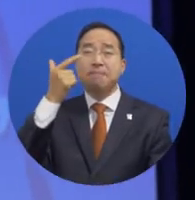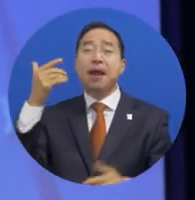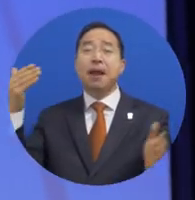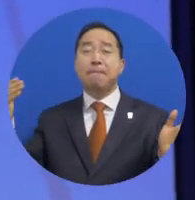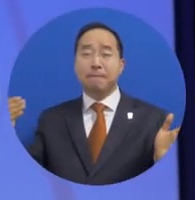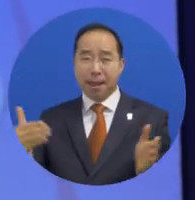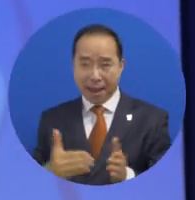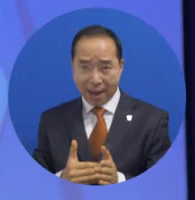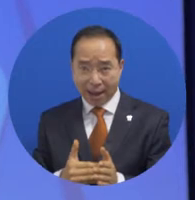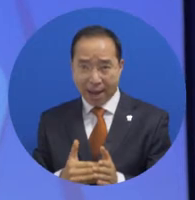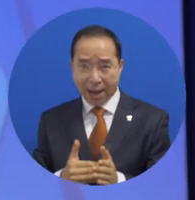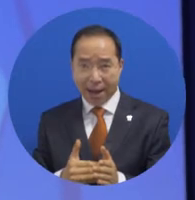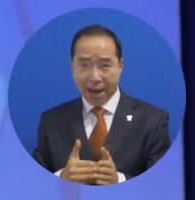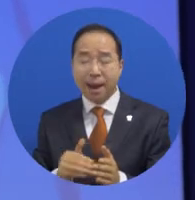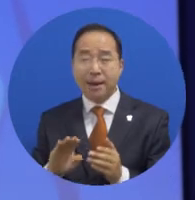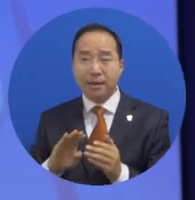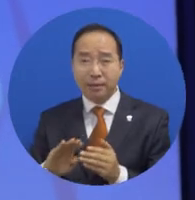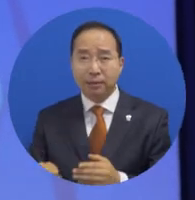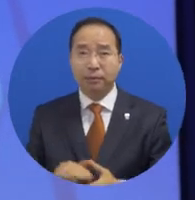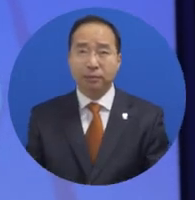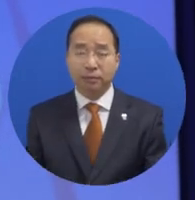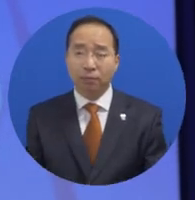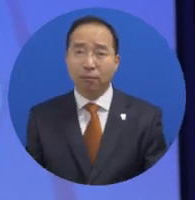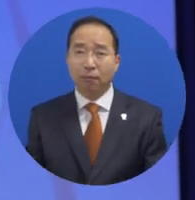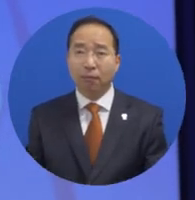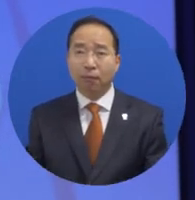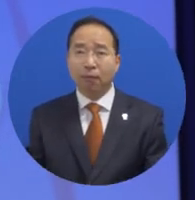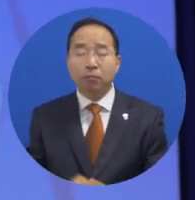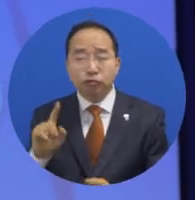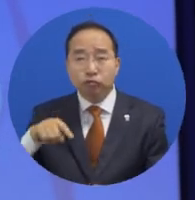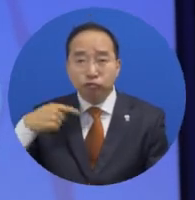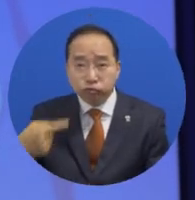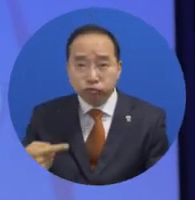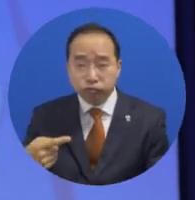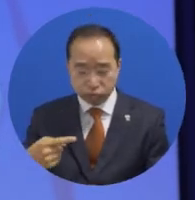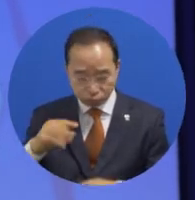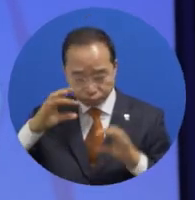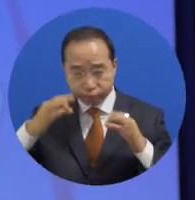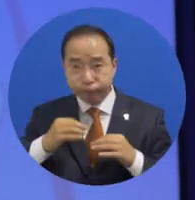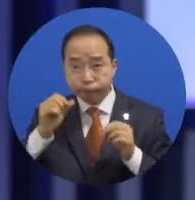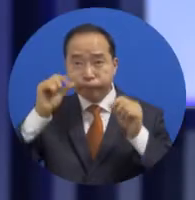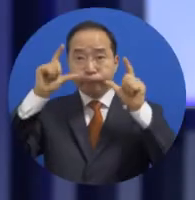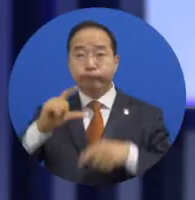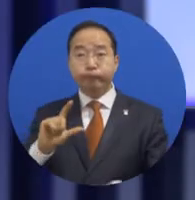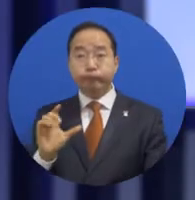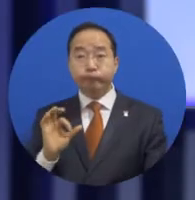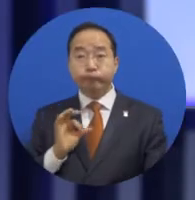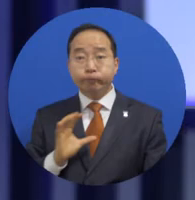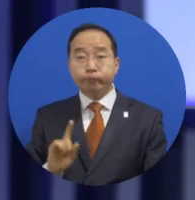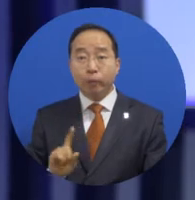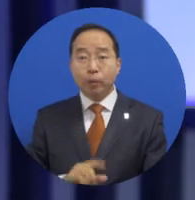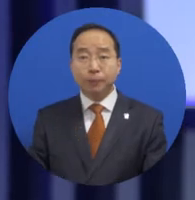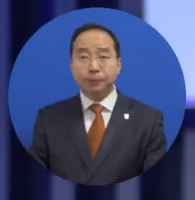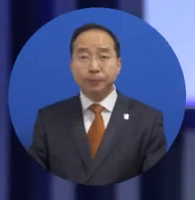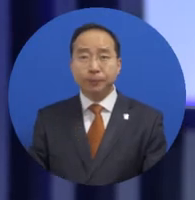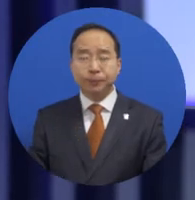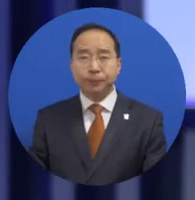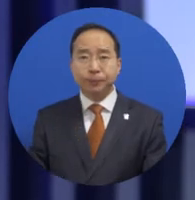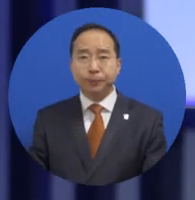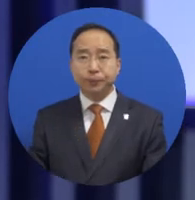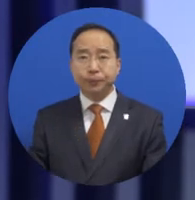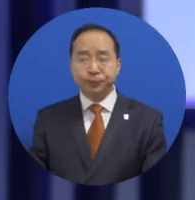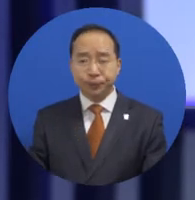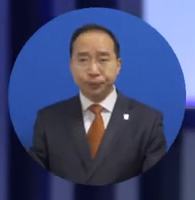흘렀는데 저는 정말 어마어마하게 놀라운 사실을 하나 깨달았습니다. 하나는 뭐냐면요.